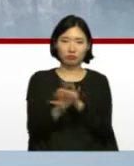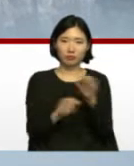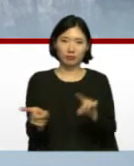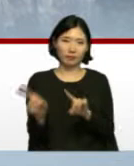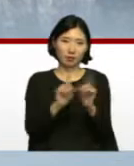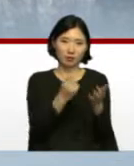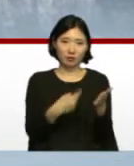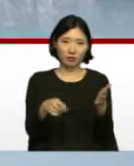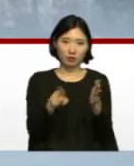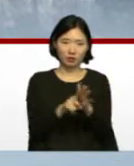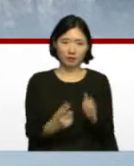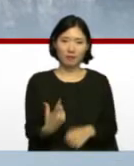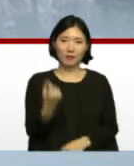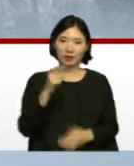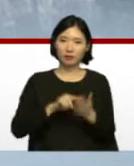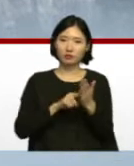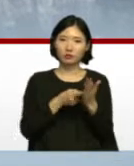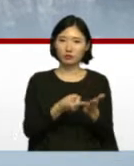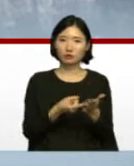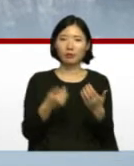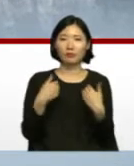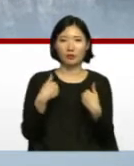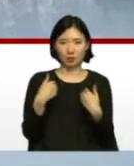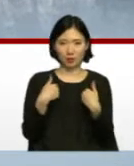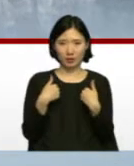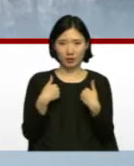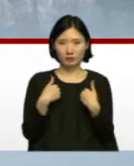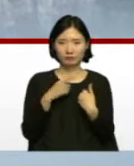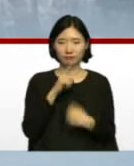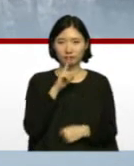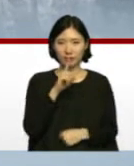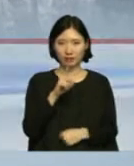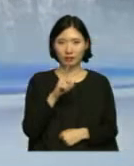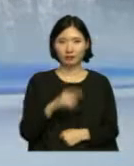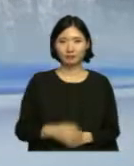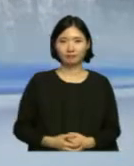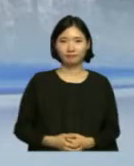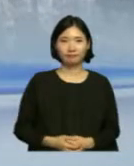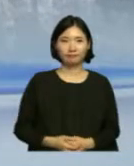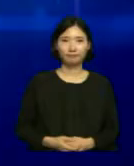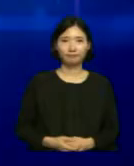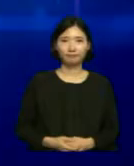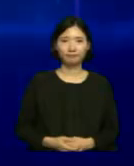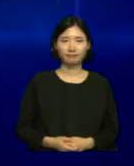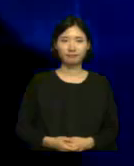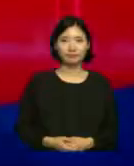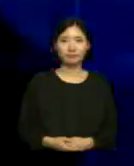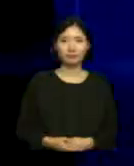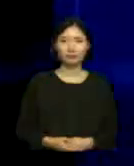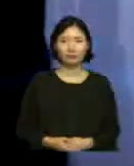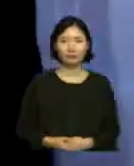활성화를 위해 조속한 추진이 필요하다는 주장이 제기됐습니다 지역 - 잡니다